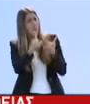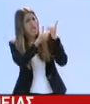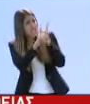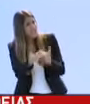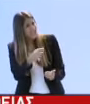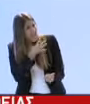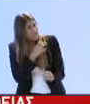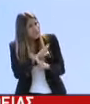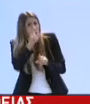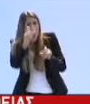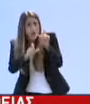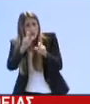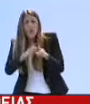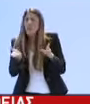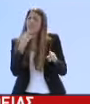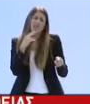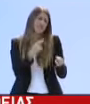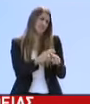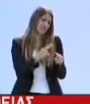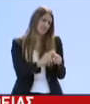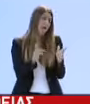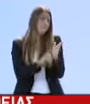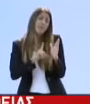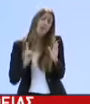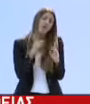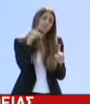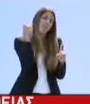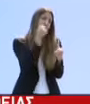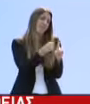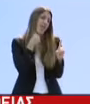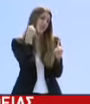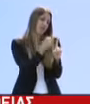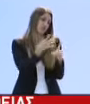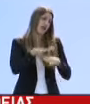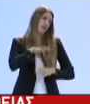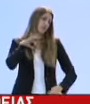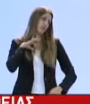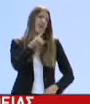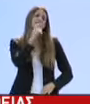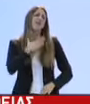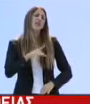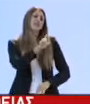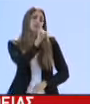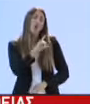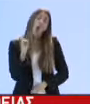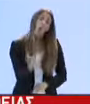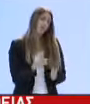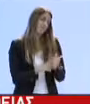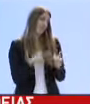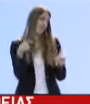να διεκδικήσουν επί ίσης όρης αυτά που πραγματικά θέλουν στη ζωή τους.